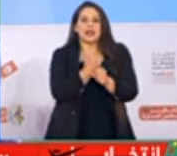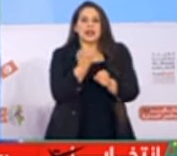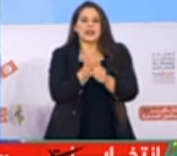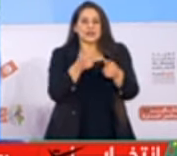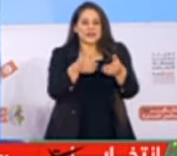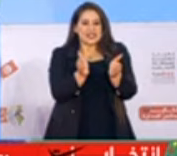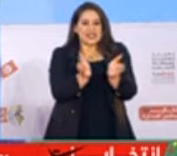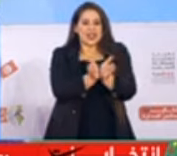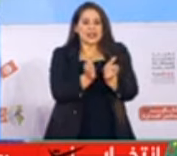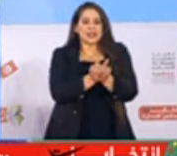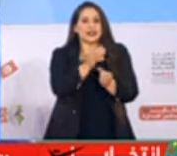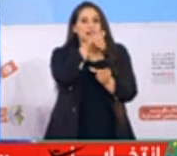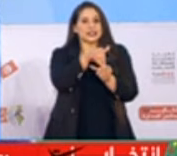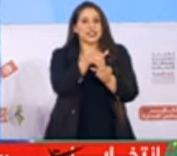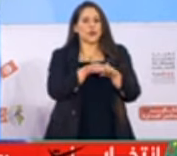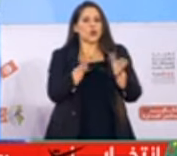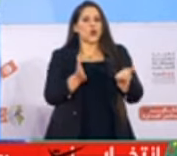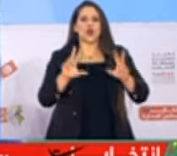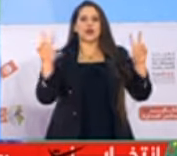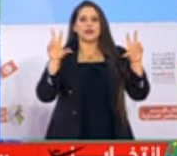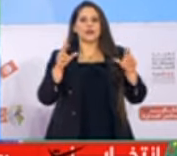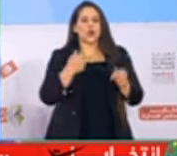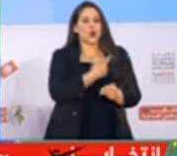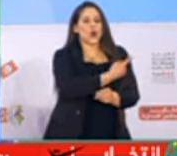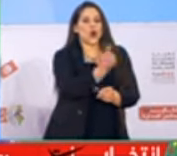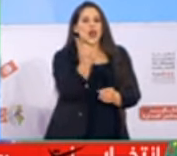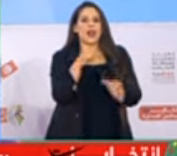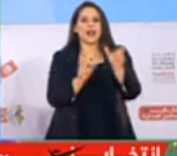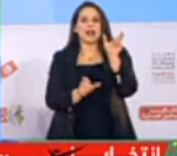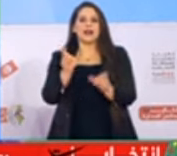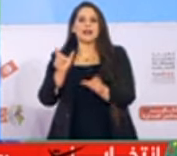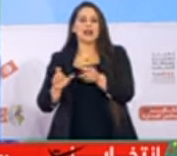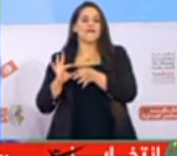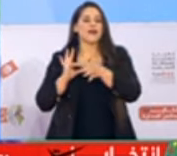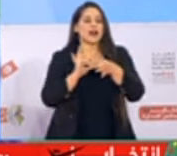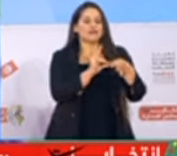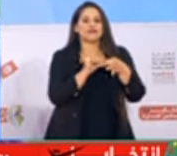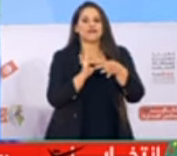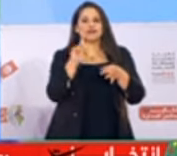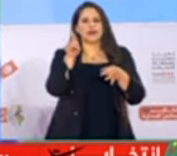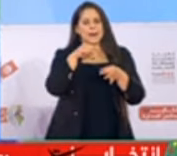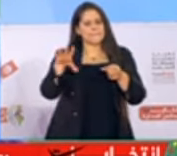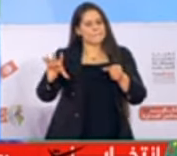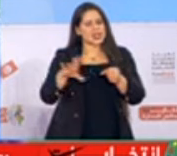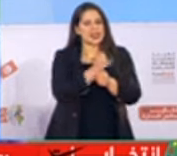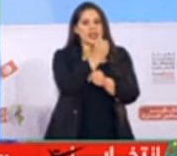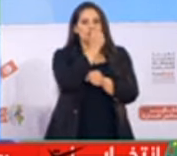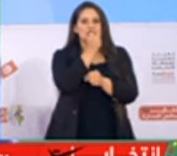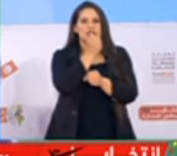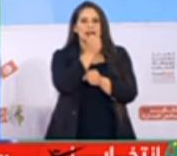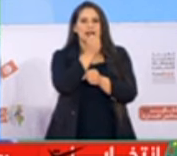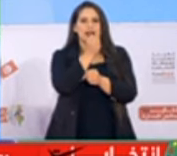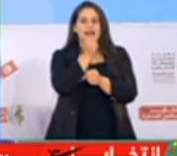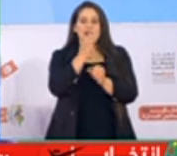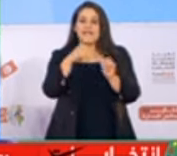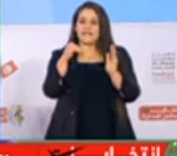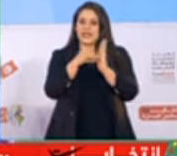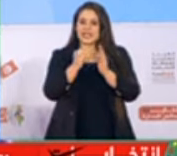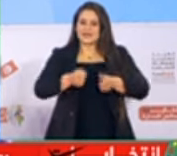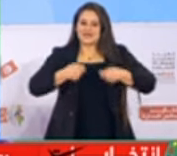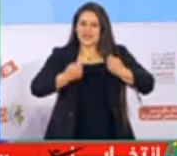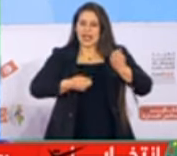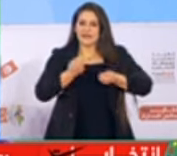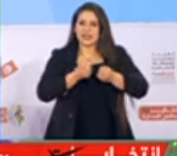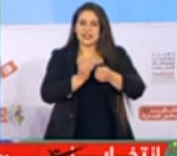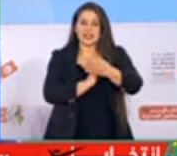الانتخابات ووسائل الاعلام وكل الاطراف المتدخله لم تنجح بالحد المطلوب في تحفيز الناخبين